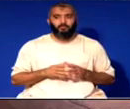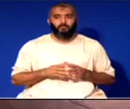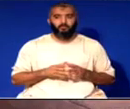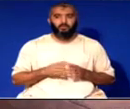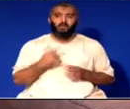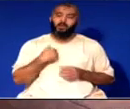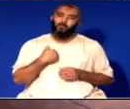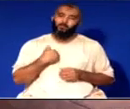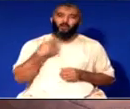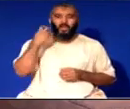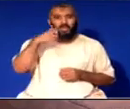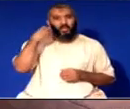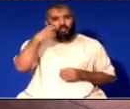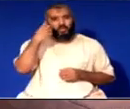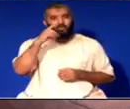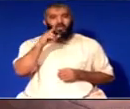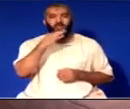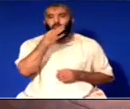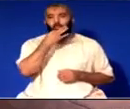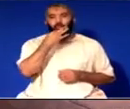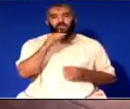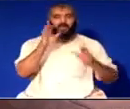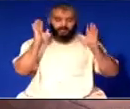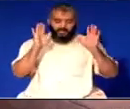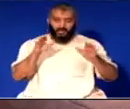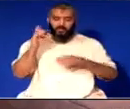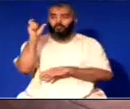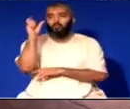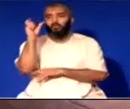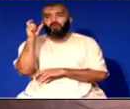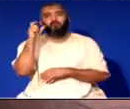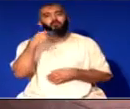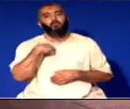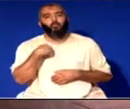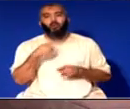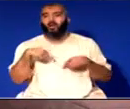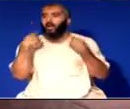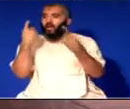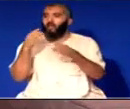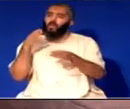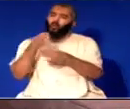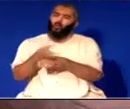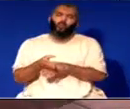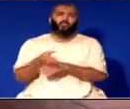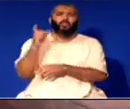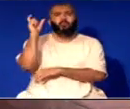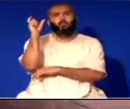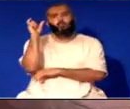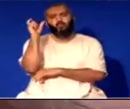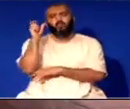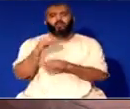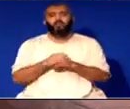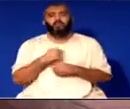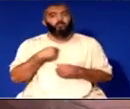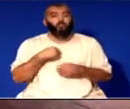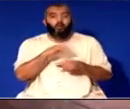ينفعني يقرص عليه. أنا نشوف باللي أنا صلاة الجماعة تنفعني، علاش يا سيدي نجي في آخر الصف؟ خلي يقول من قطع الصف قطعه الله، لأنني أنا